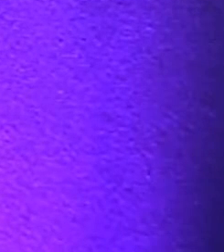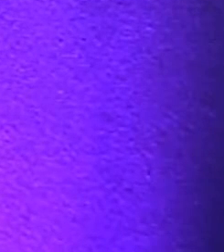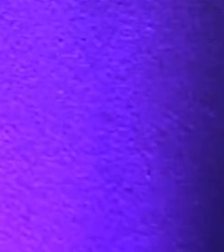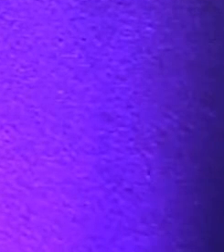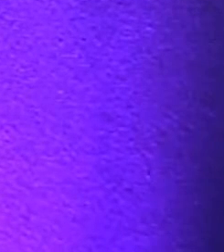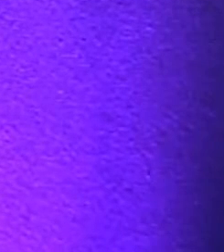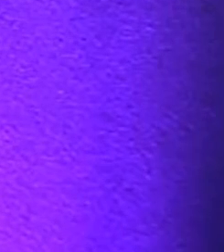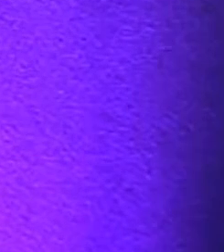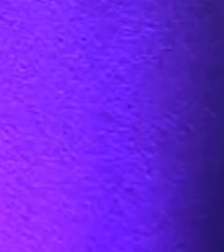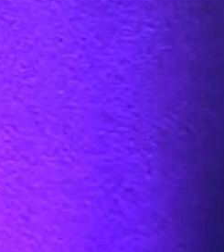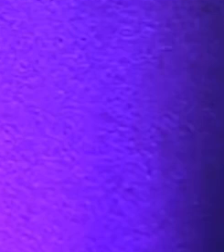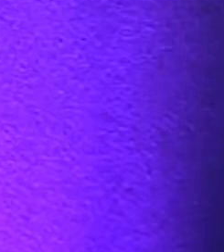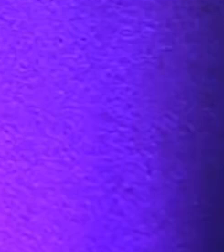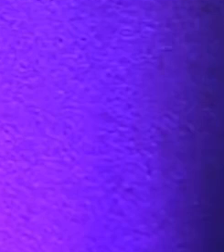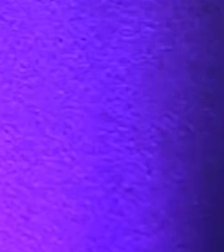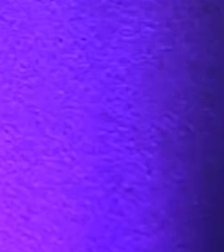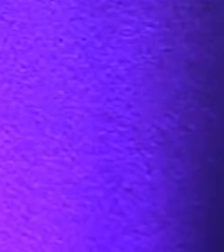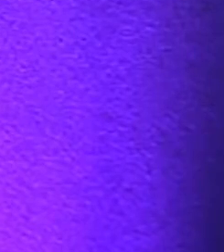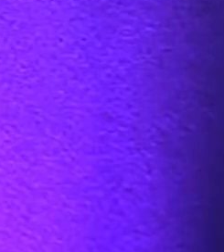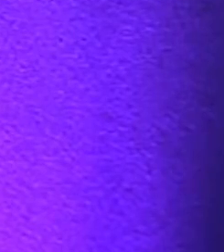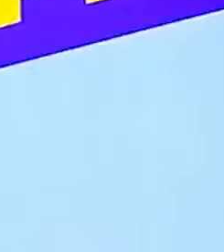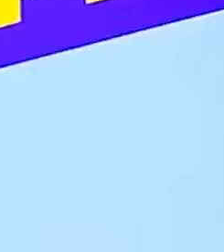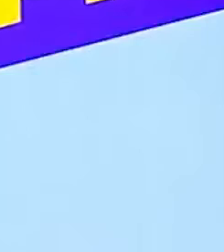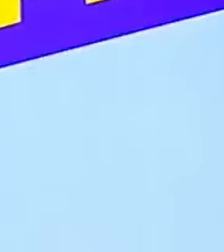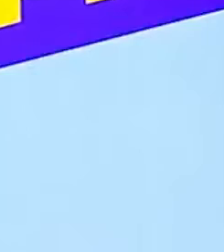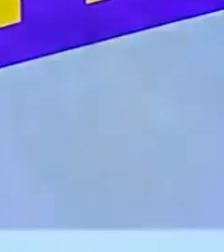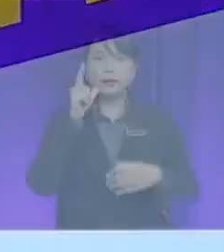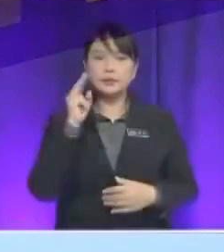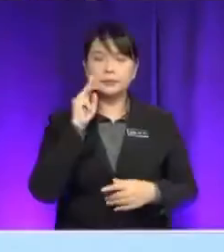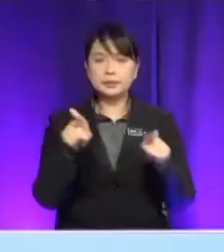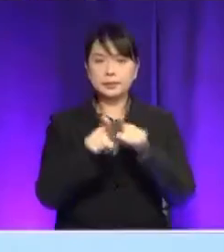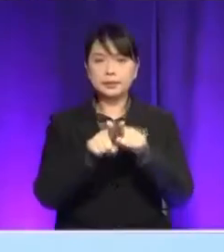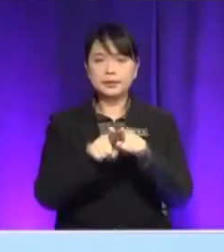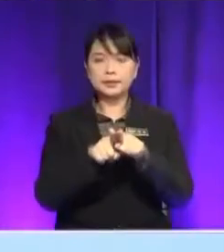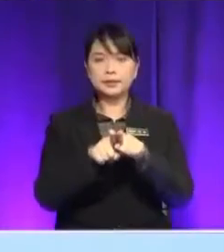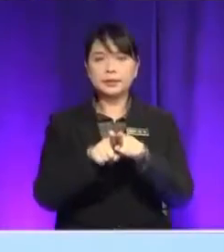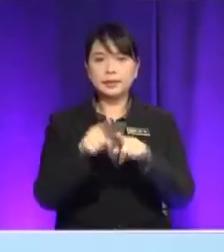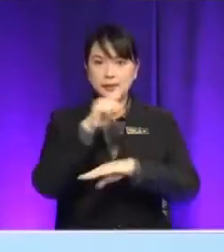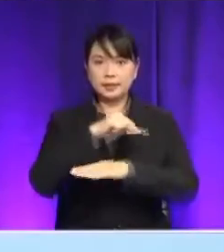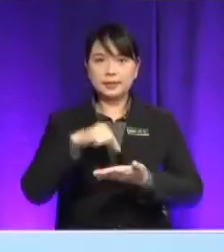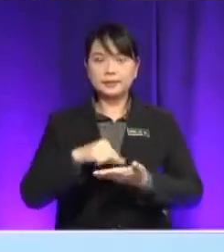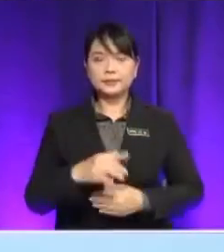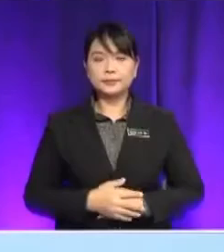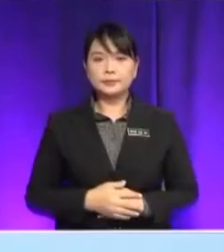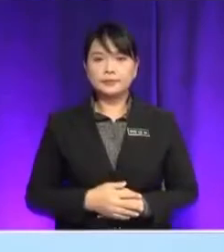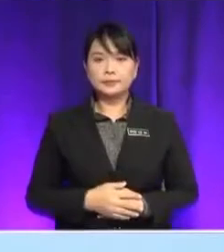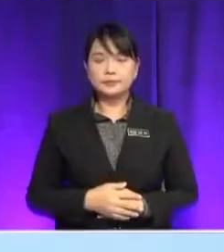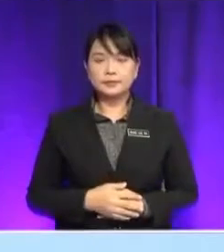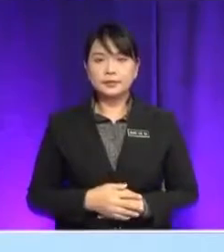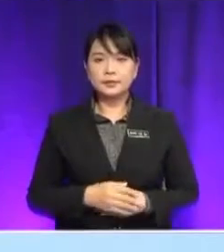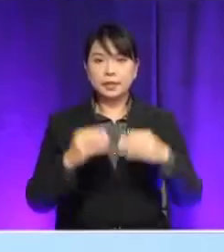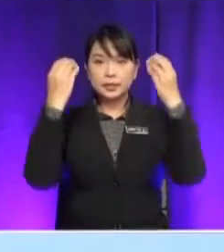jurubahasa MTC guku yang akan bersama dengan kita baik C gorostiza ya saya